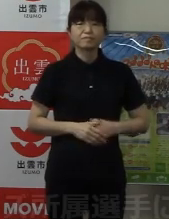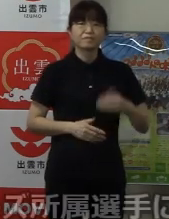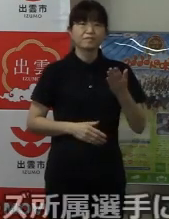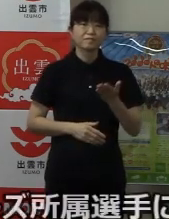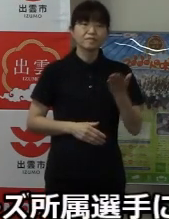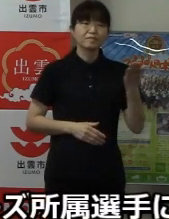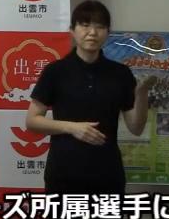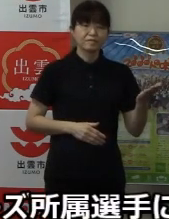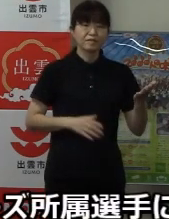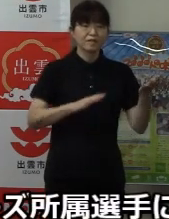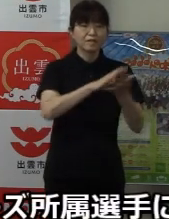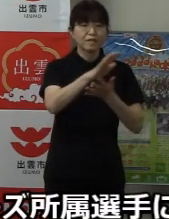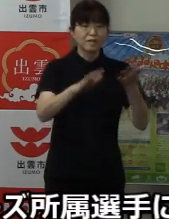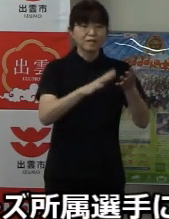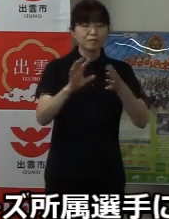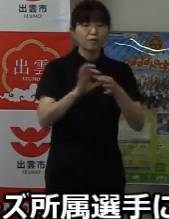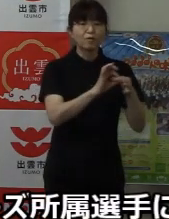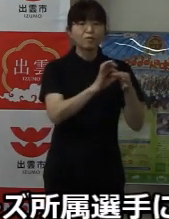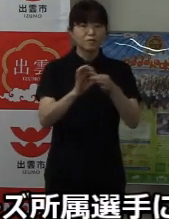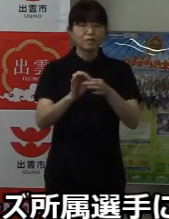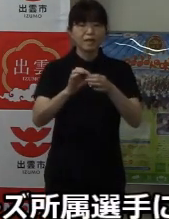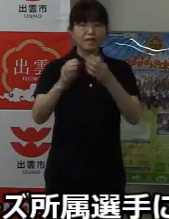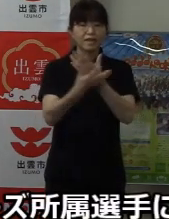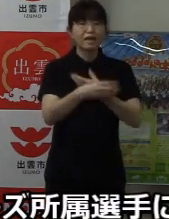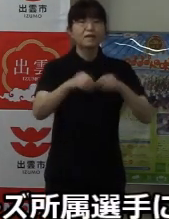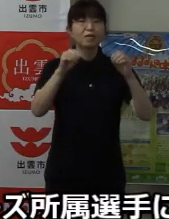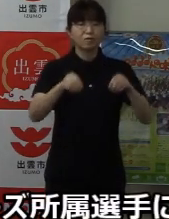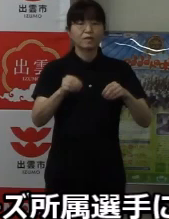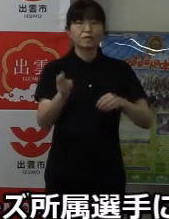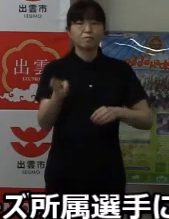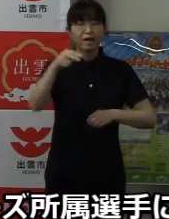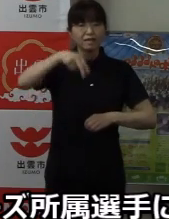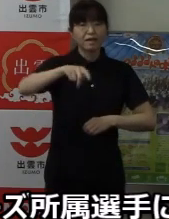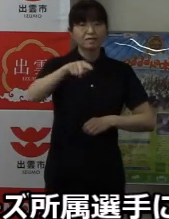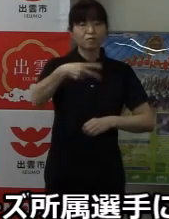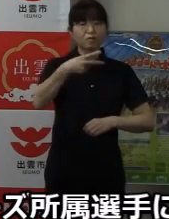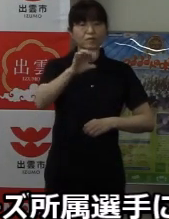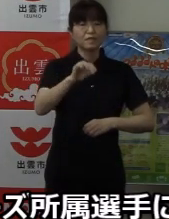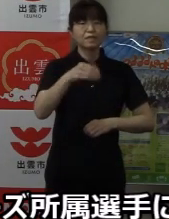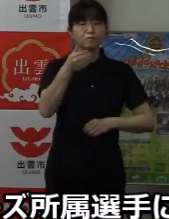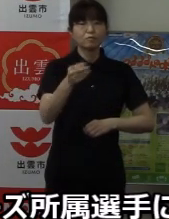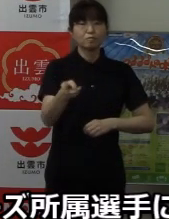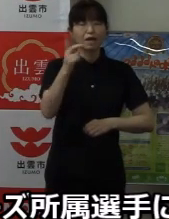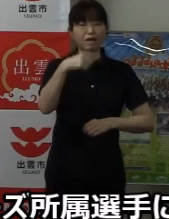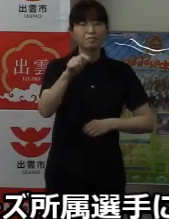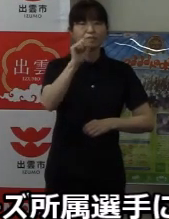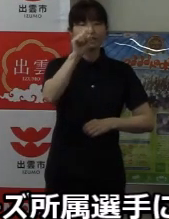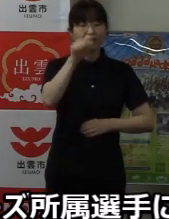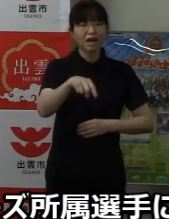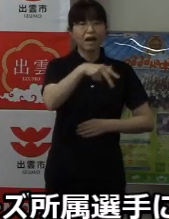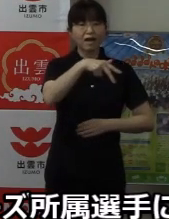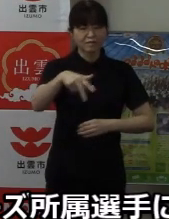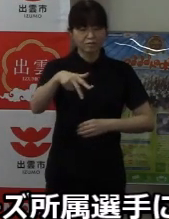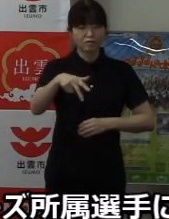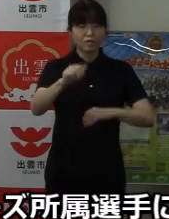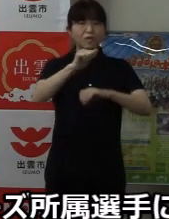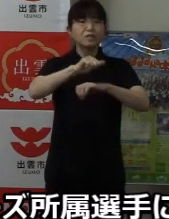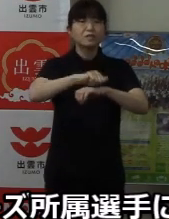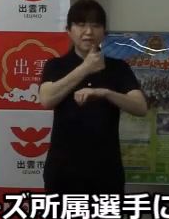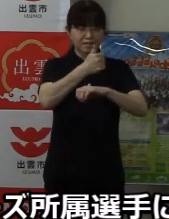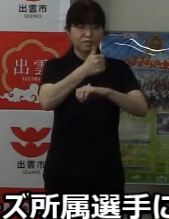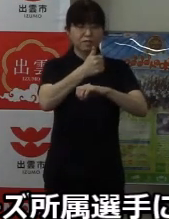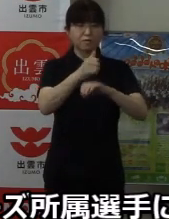次に、スポーツ連携協定に係るパナソニックパンサーズ所属選手によるバレーボール教室の開催につい